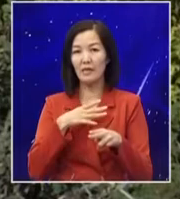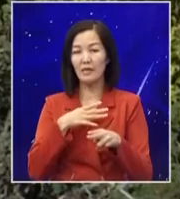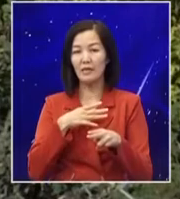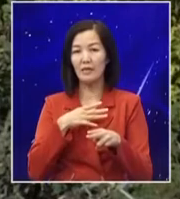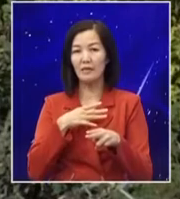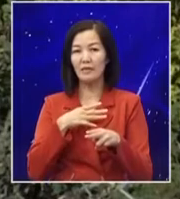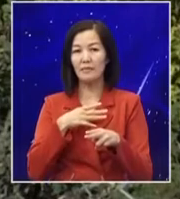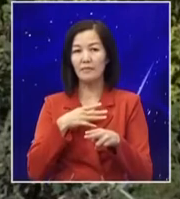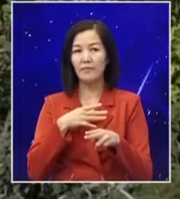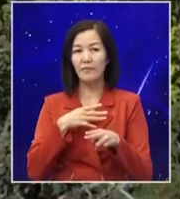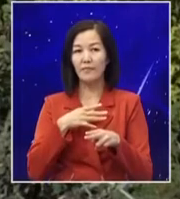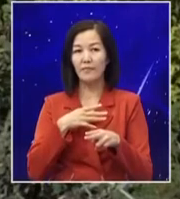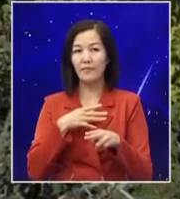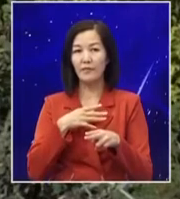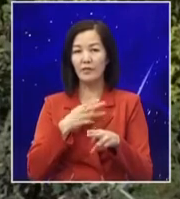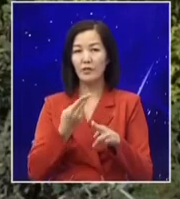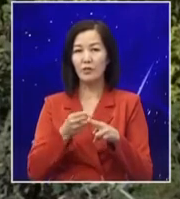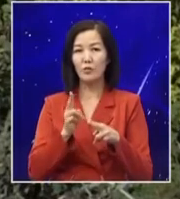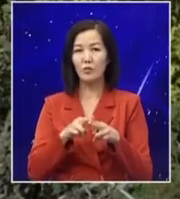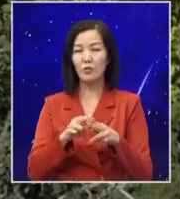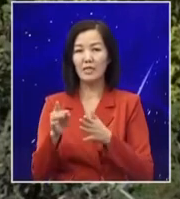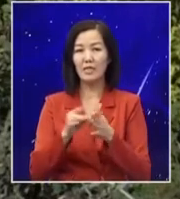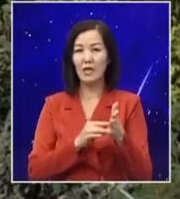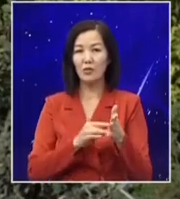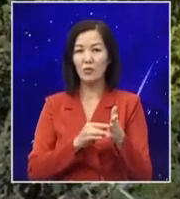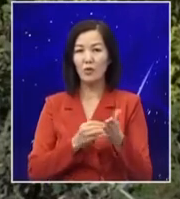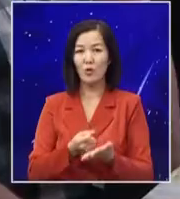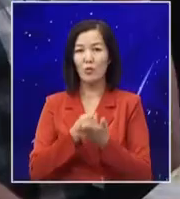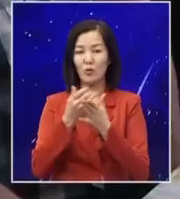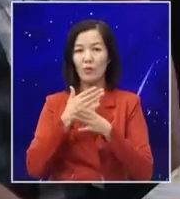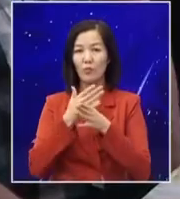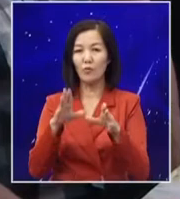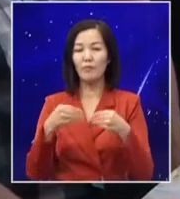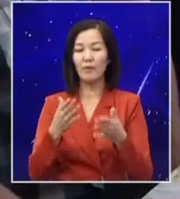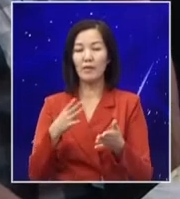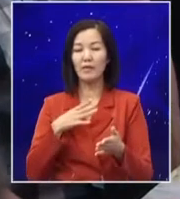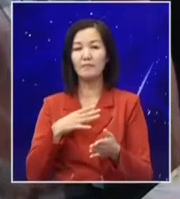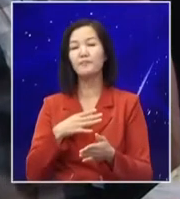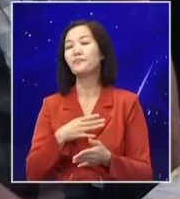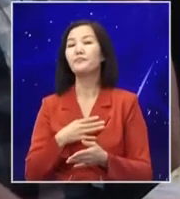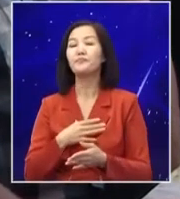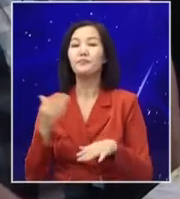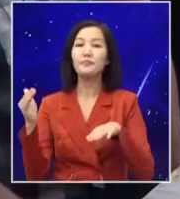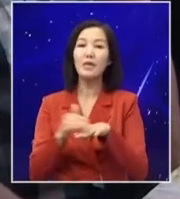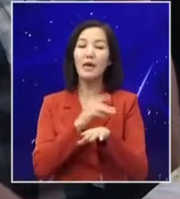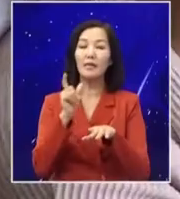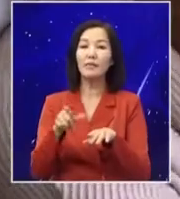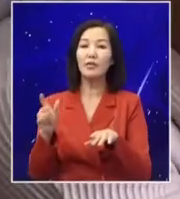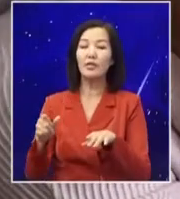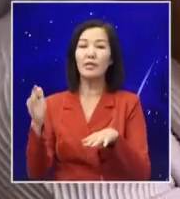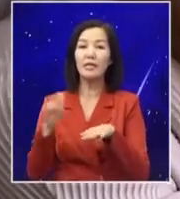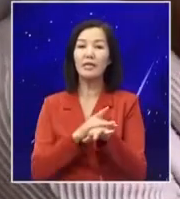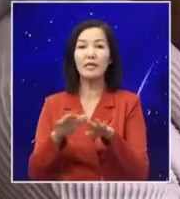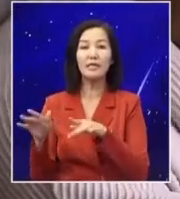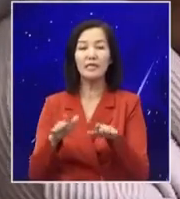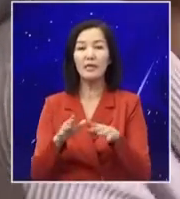белгілемей деді, сондықтан айтпайдым. Сол кісі бір ауызға келмей қолдап көмектесті. Көп түкірсе көл болады. Бұл қайырымды жандардың игістері тек бұл